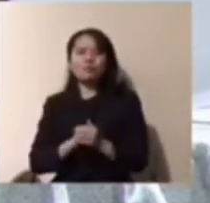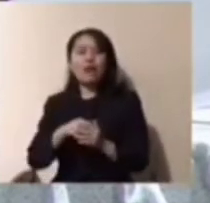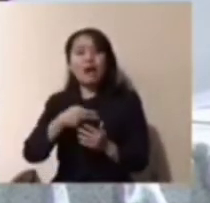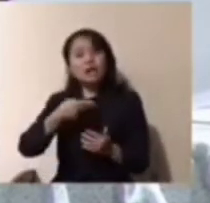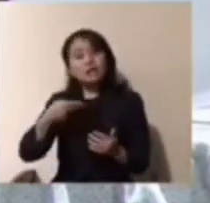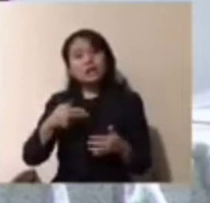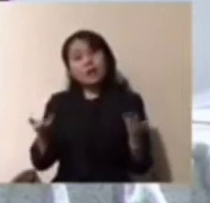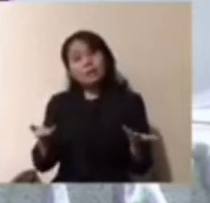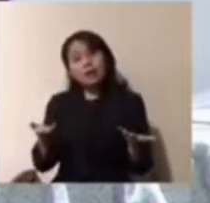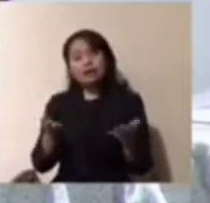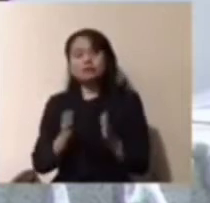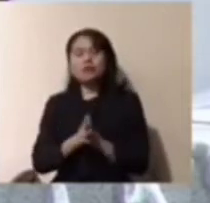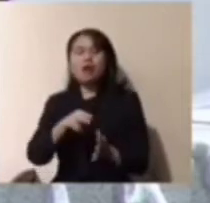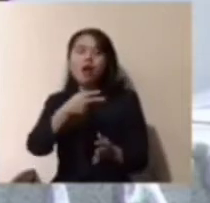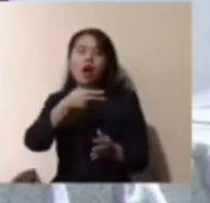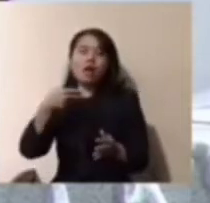apa?